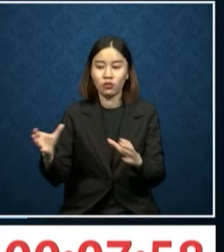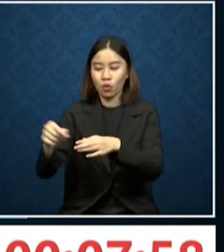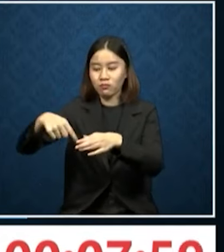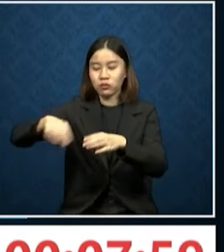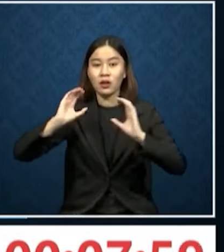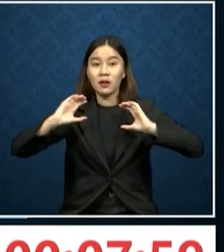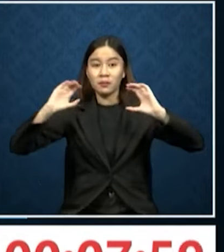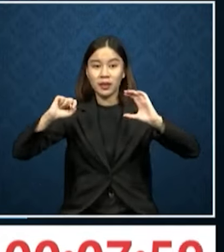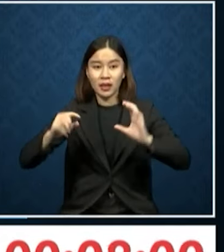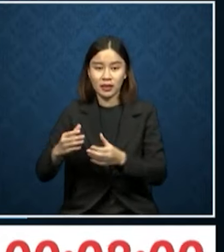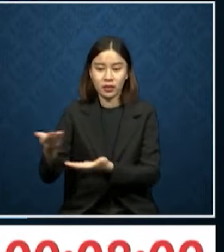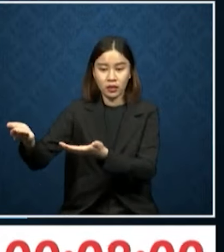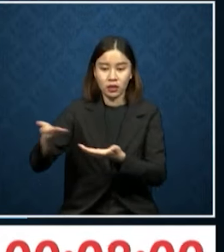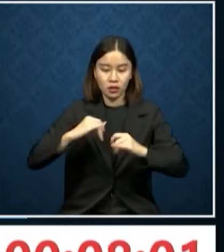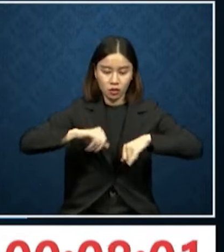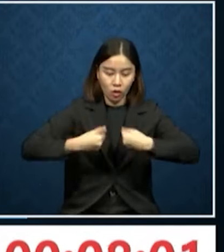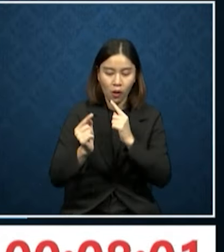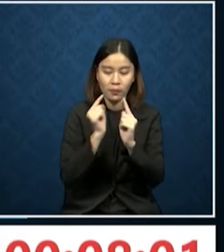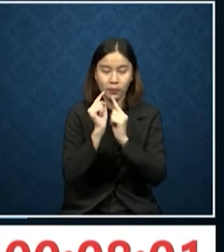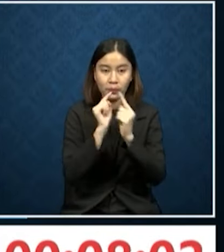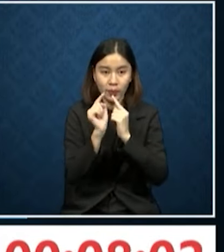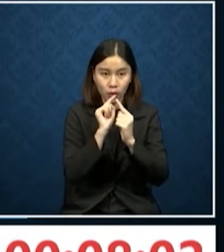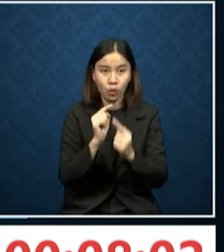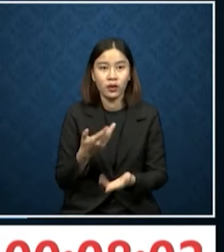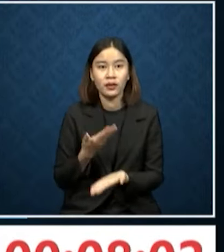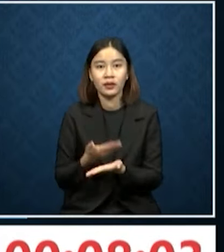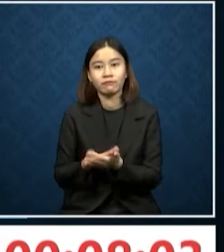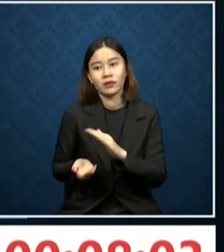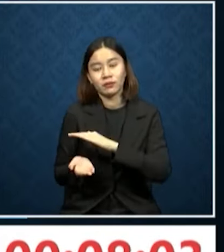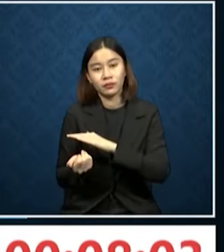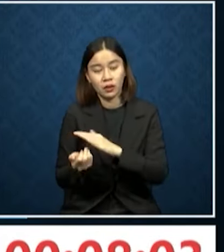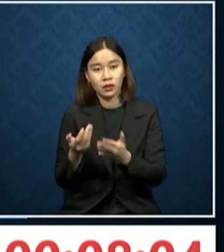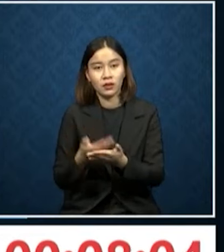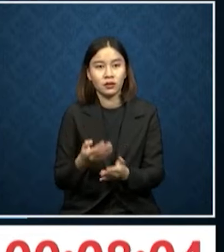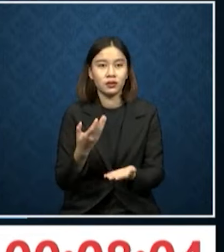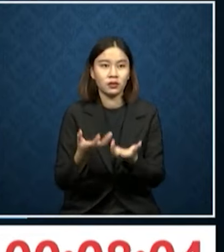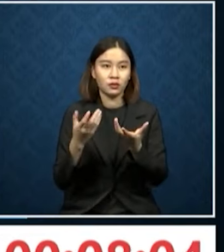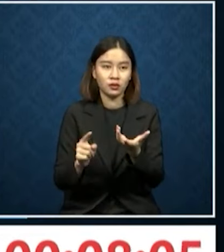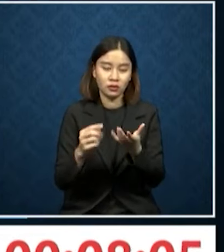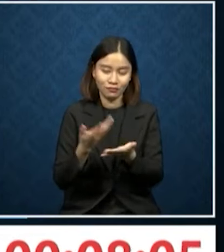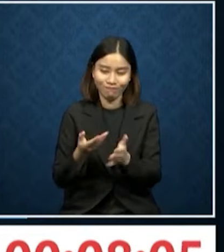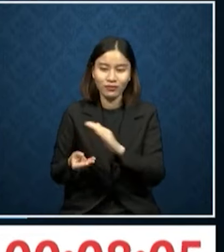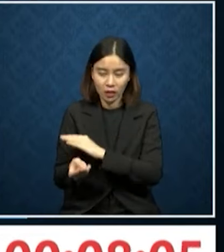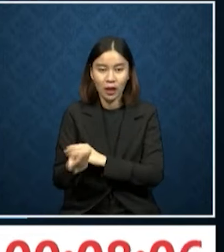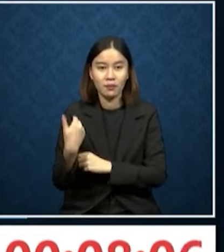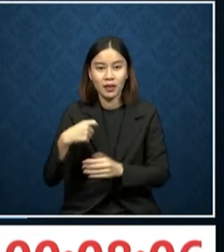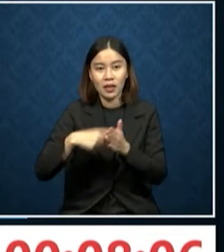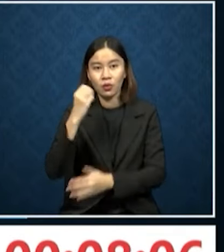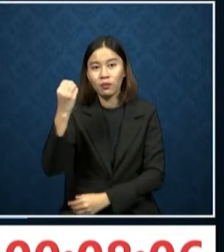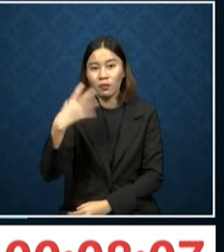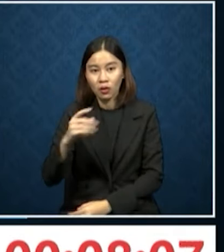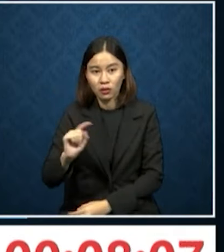วสีได้เชิญผู้ประกอบการไปคุยและเรียกรับกล้วย1กิโลเป็นเครื่องเส้นให้เหตุผลว่